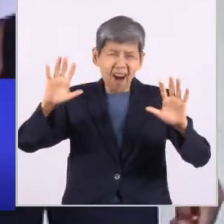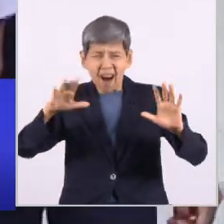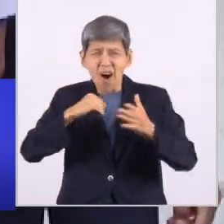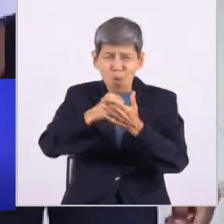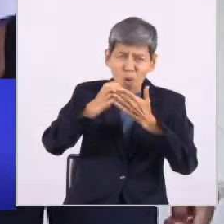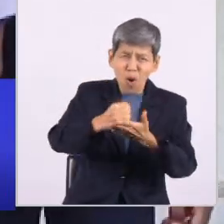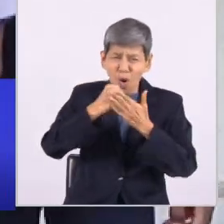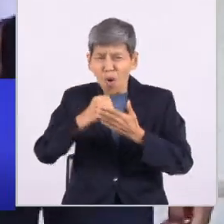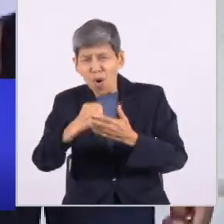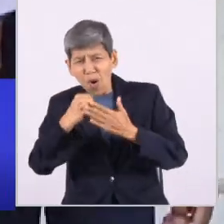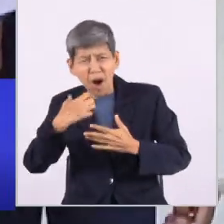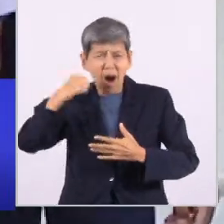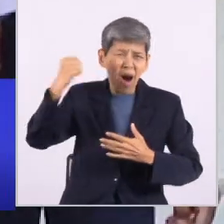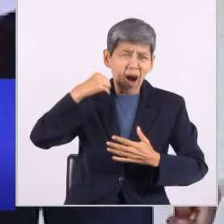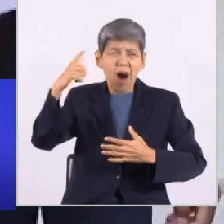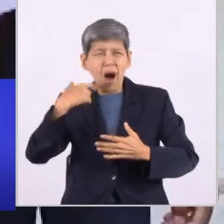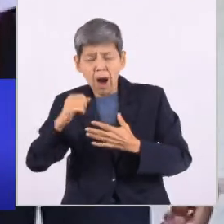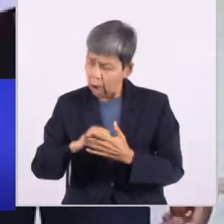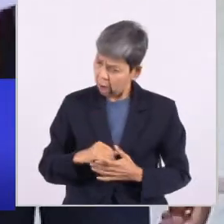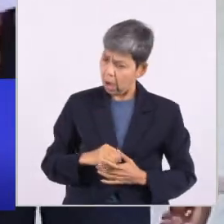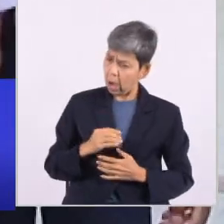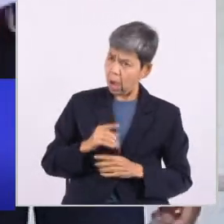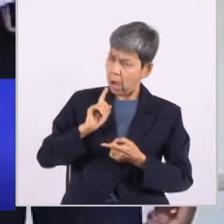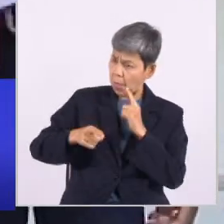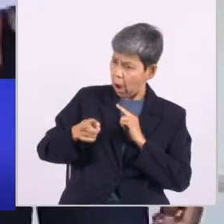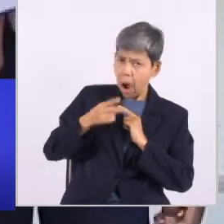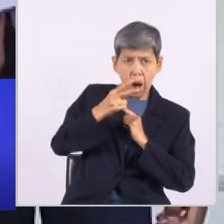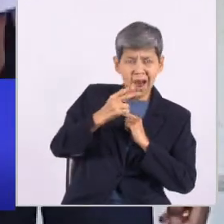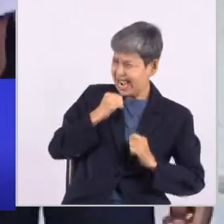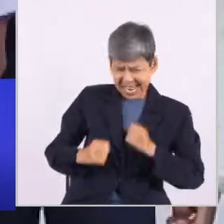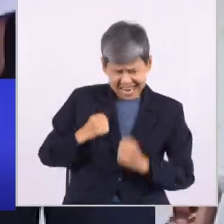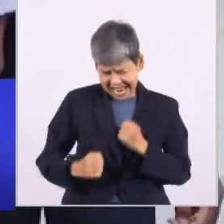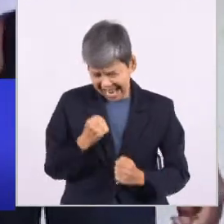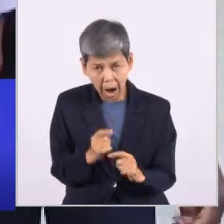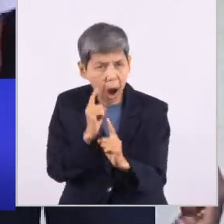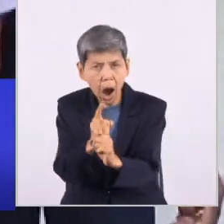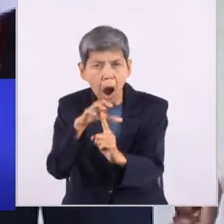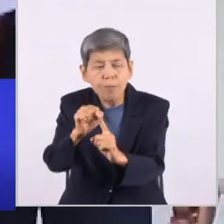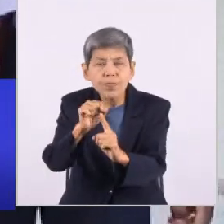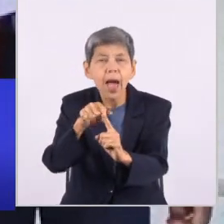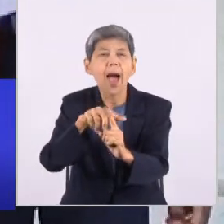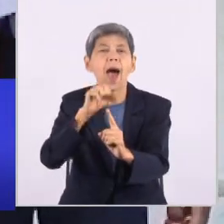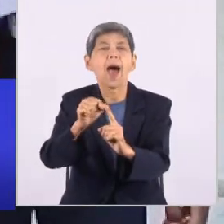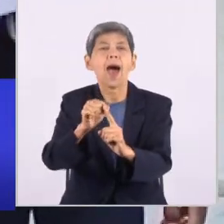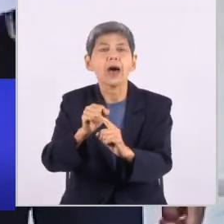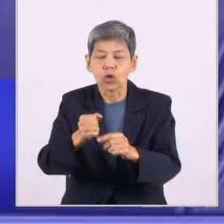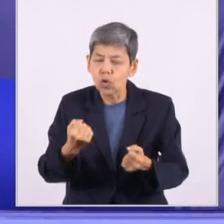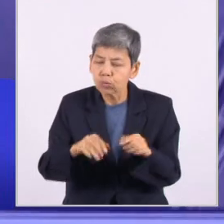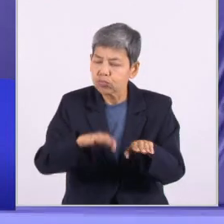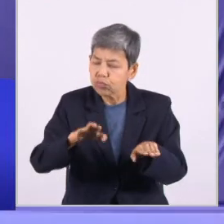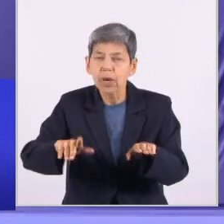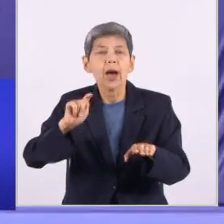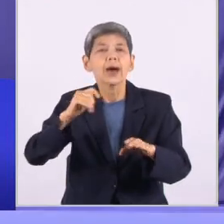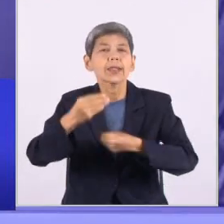บอกช่วยด้วยช่วยด้วยฉันถูกกระชากสร้อยตัวเองกับเพื่อนเลยวิ่งไล่ตามจับกลุ่มได้ในที่สุดจับกุมคนร้ายได้แถวลานจอดรถที่ตลาด